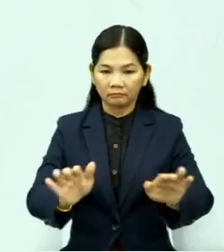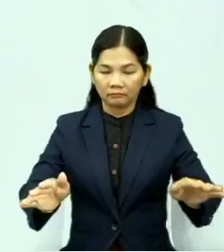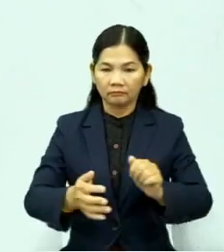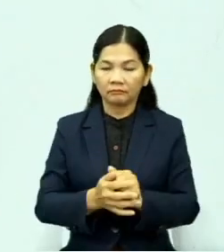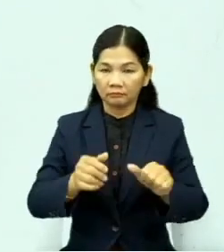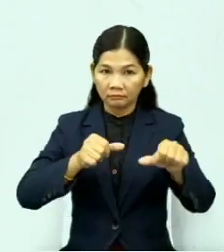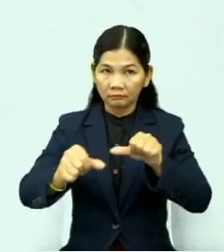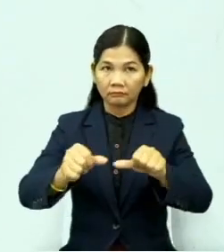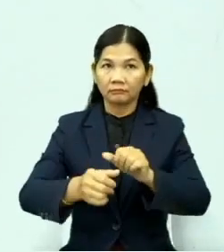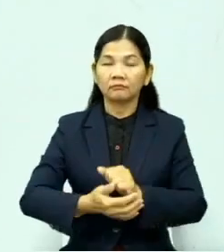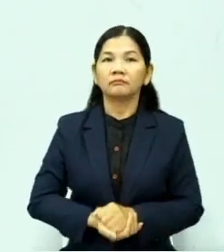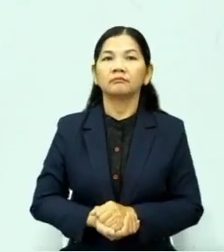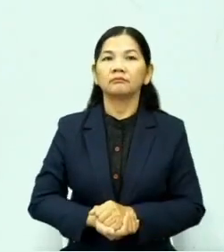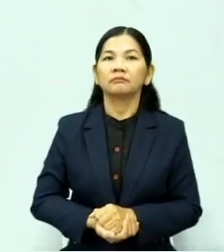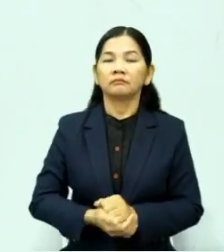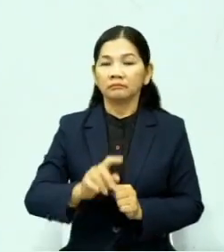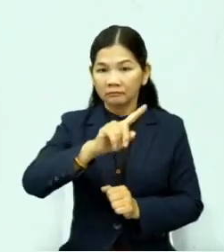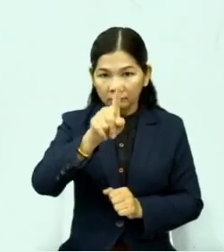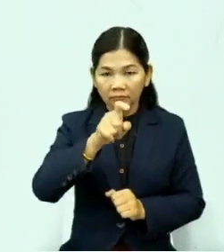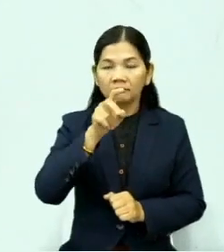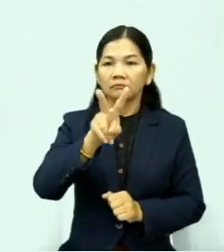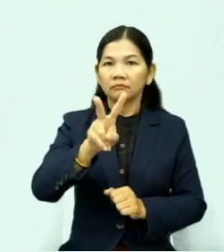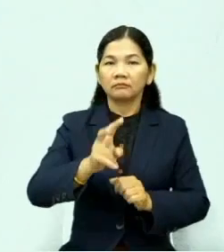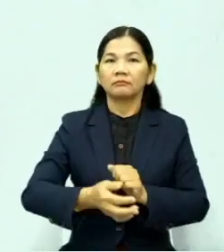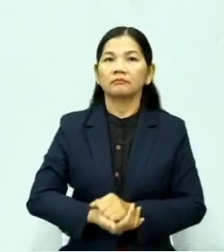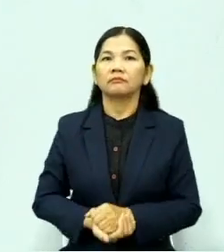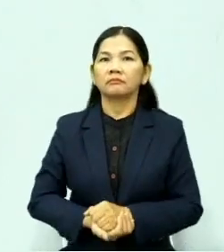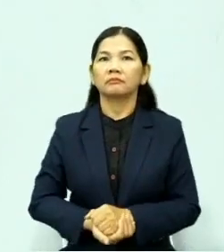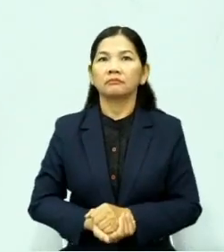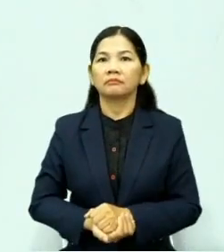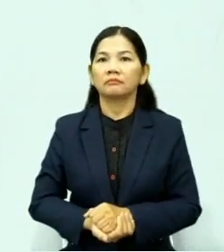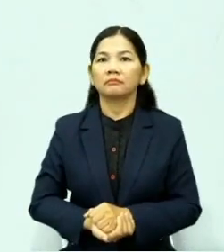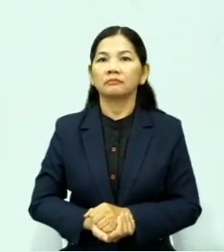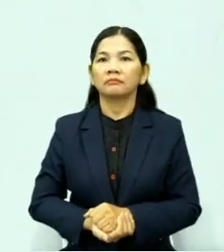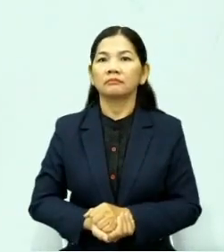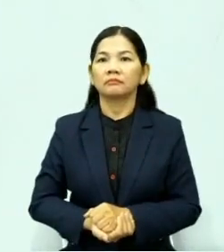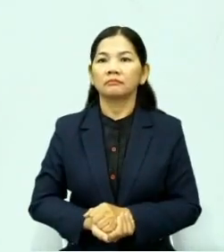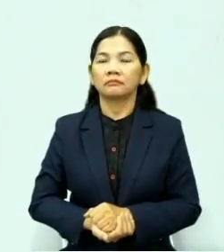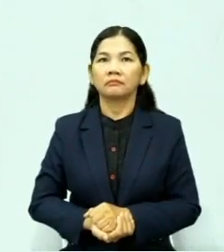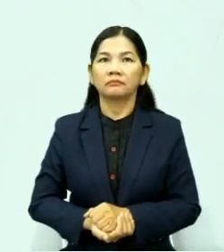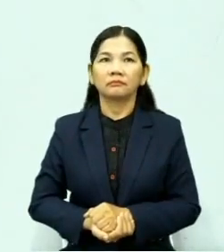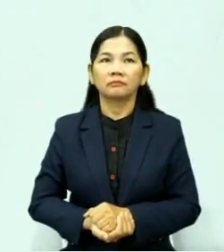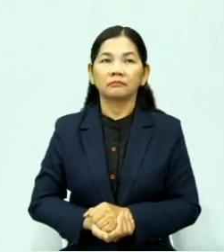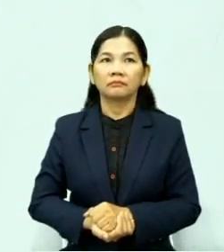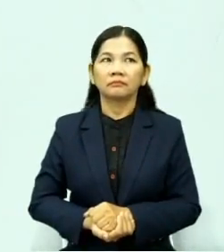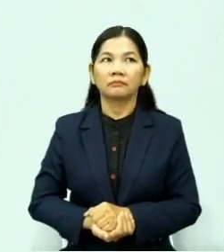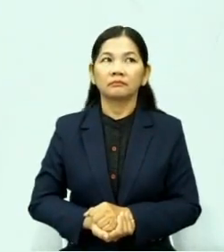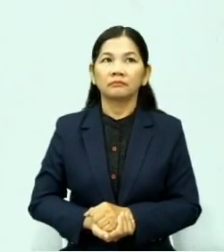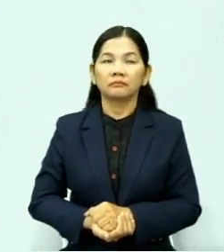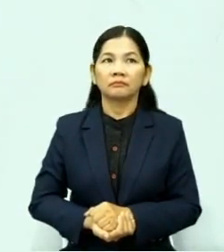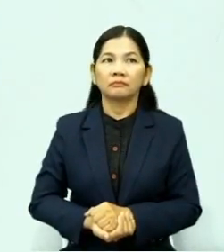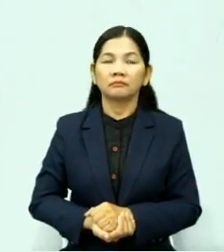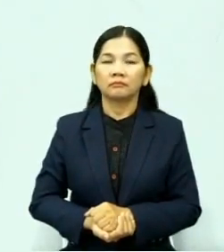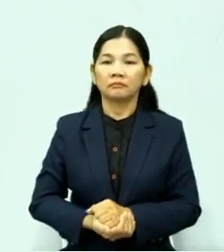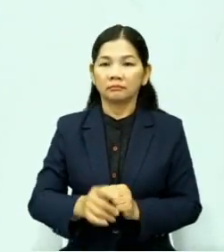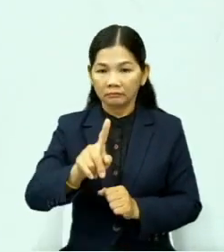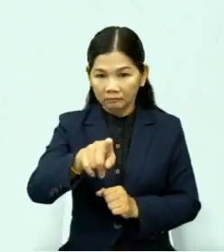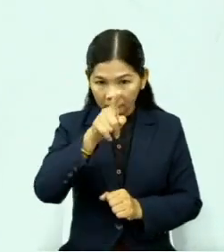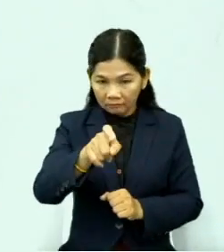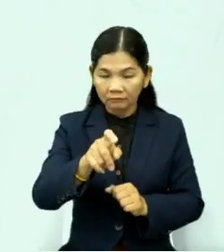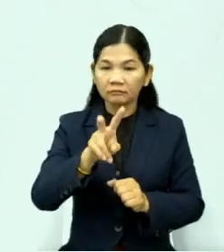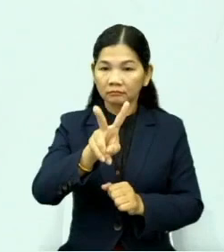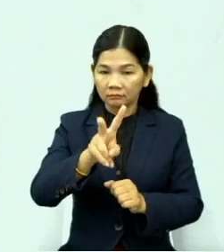យើងបន្តចូលទៅចាសំណួរទី2ទៀតណាកូនណាចាសំណួរទី2សួរថាម៉េចទេណាកូនចាសំណួរទី2សួ